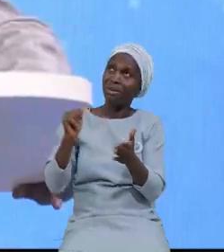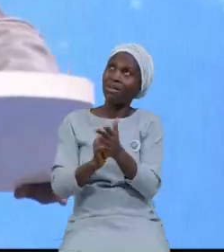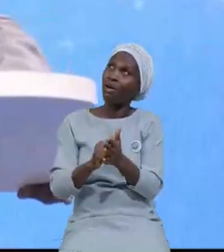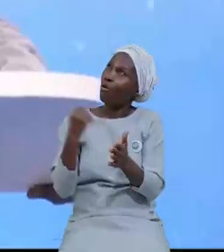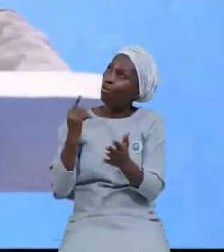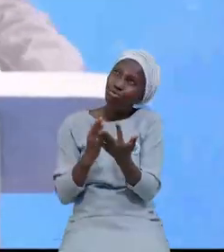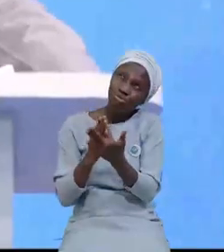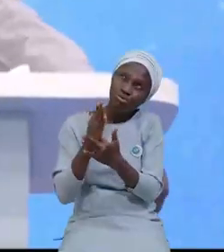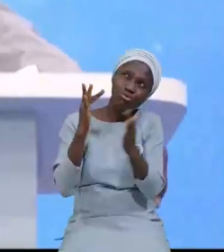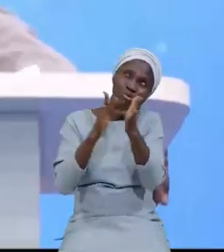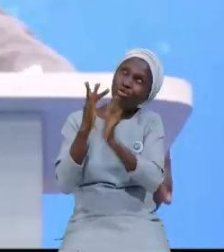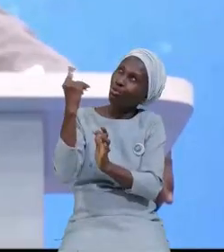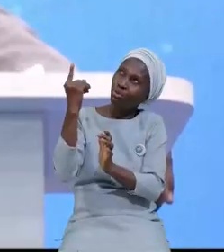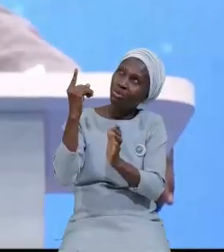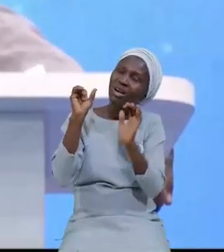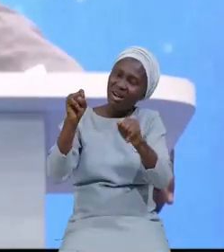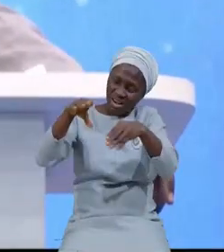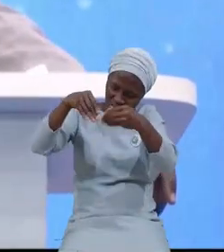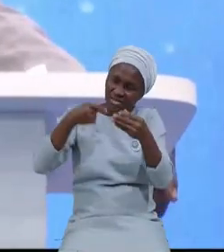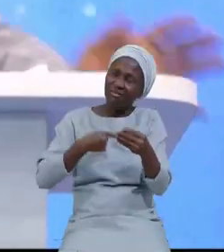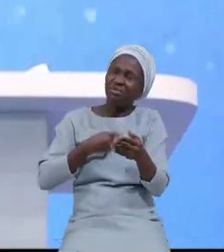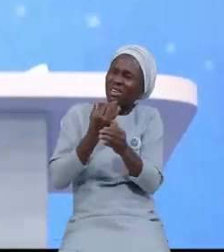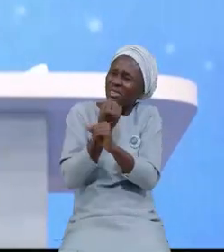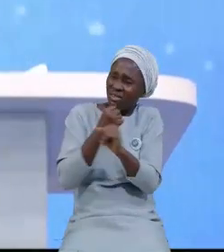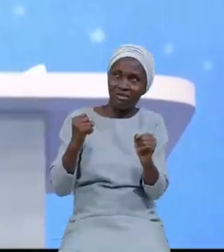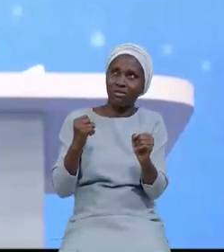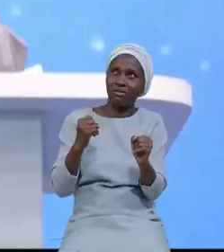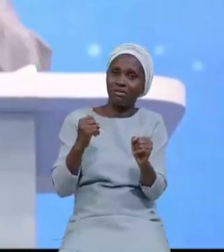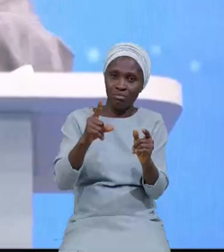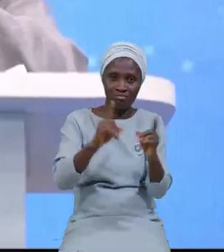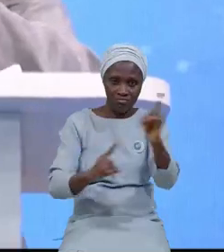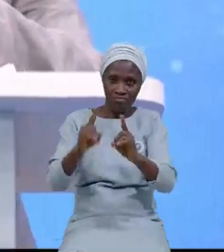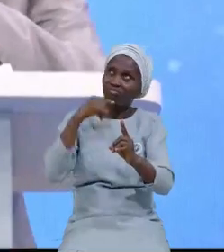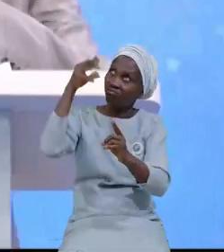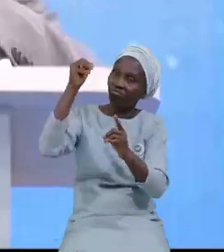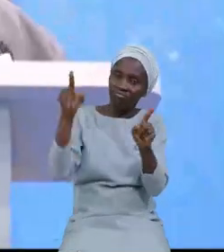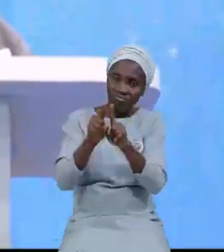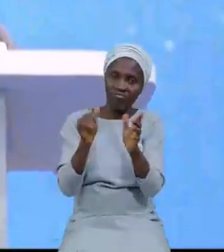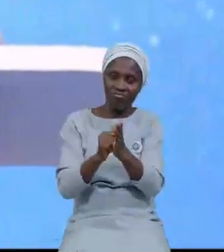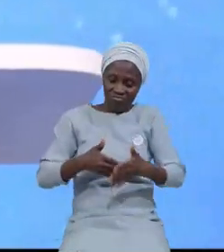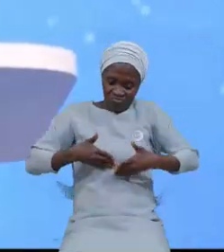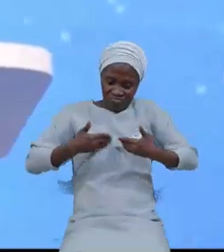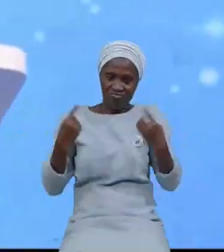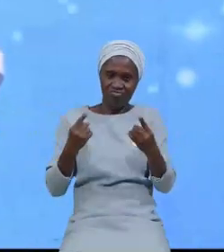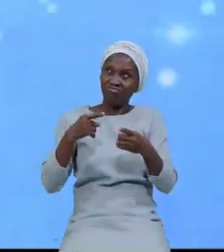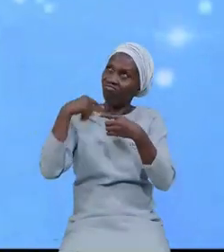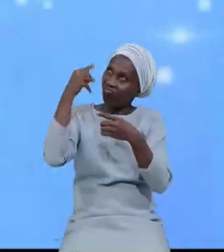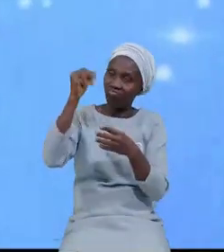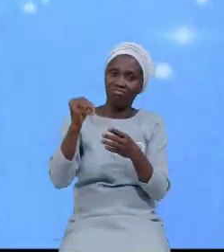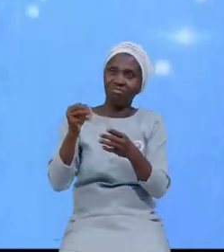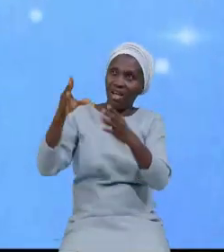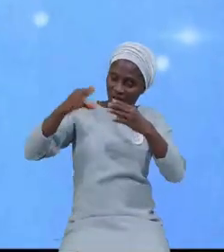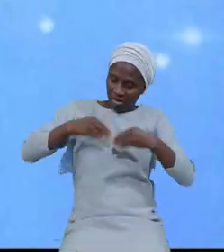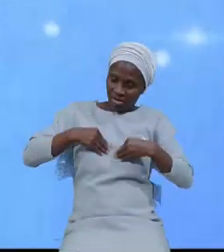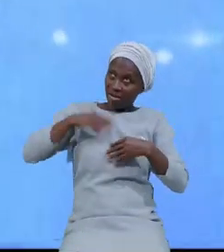crois c'est à travers lui seulement que je peux avoir le salut parle au Seigneur et dit seigneur je te remercie